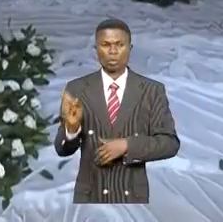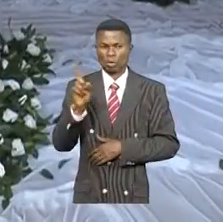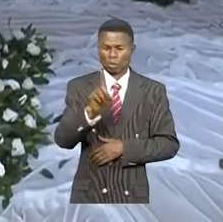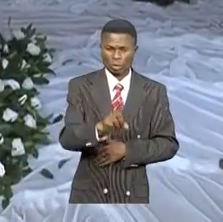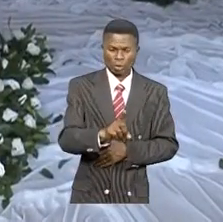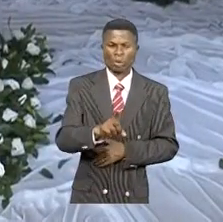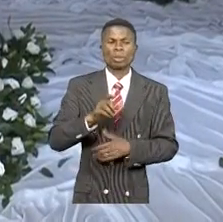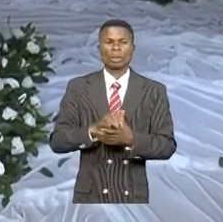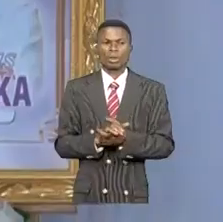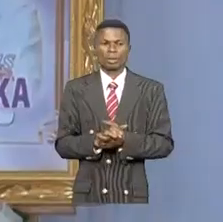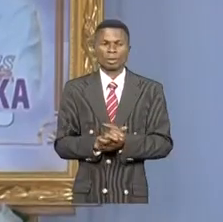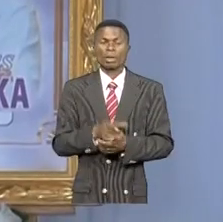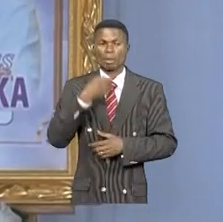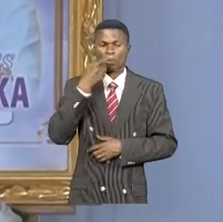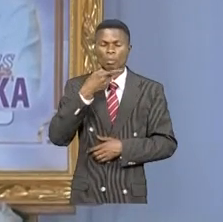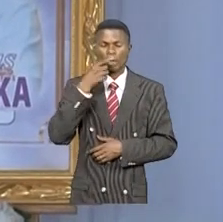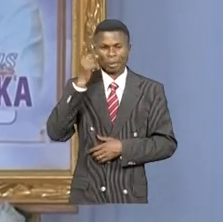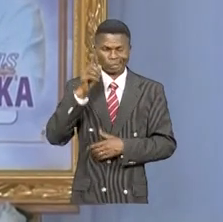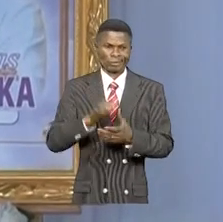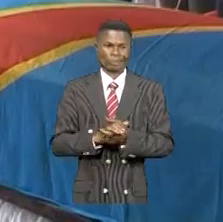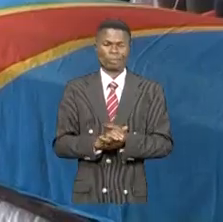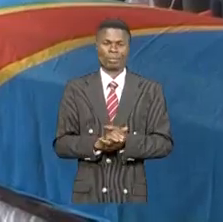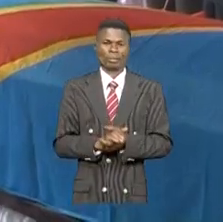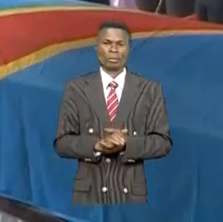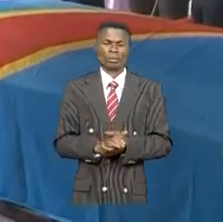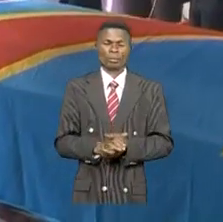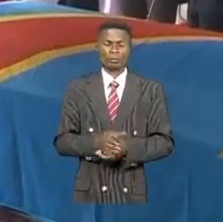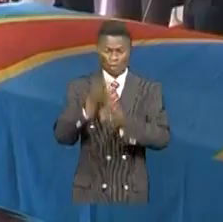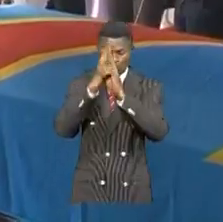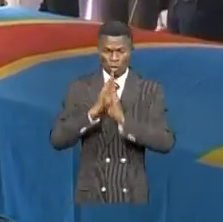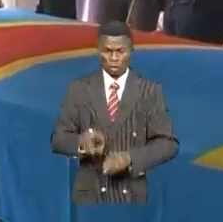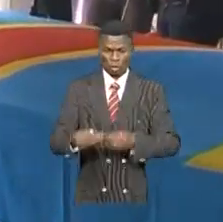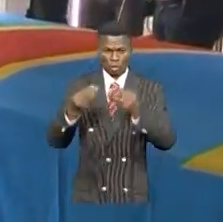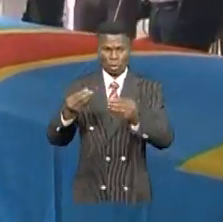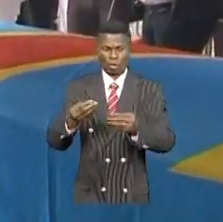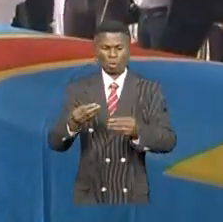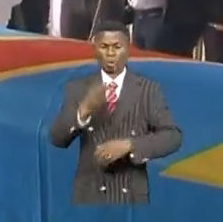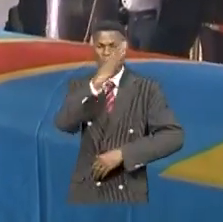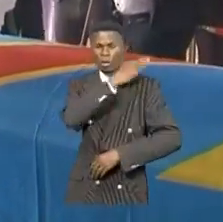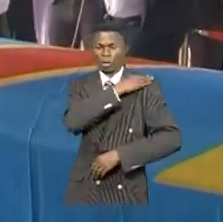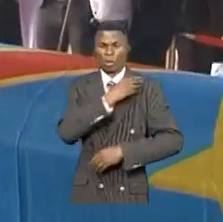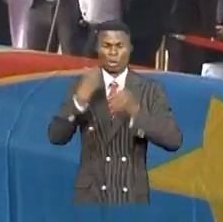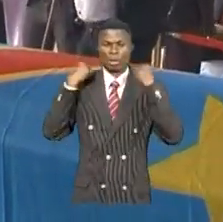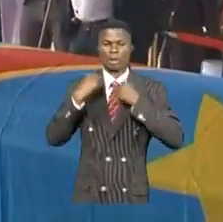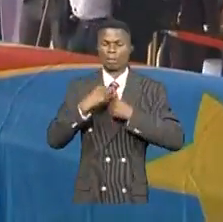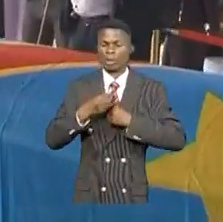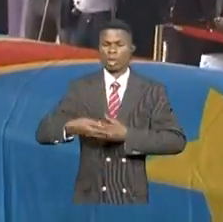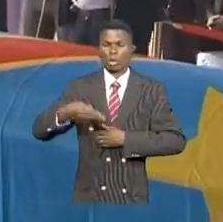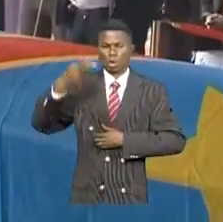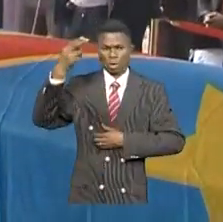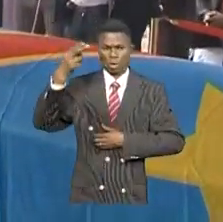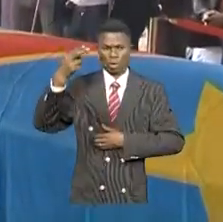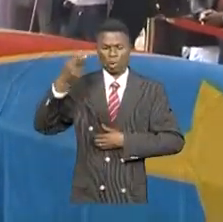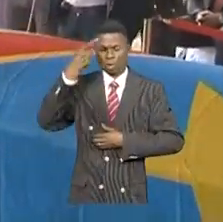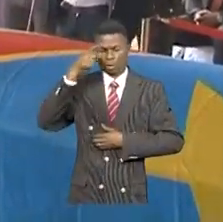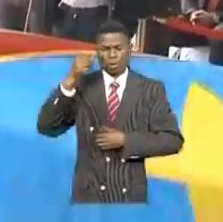homme d'esprit qu'était Henri Thomas Lokonto. À titre posthume, il a été décoré d'une médaille des mérites civiques en or pour